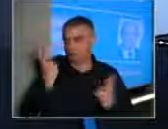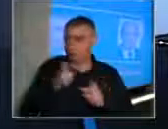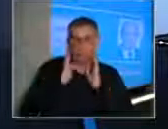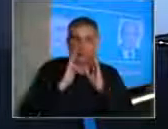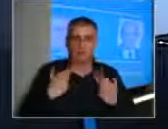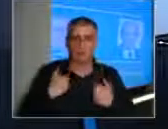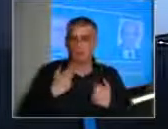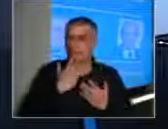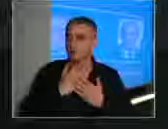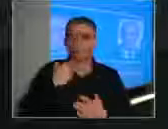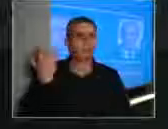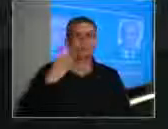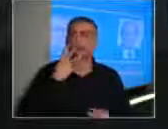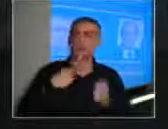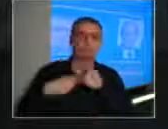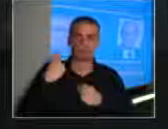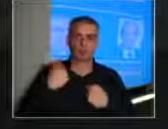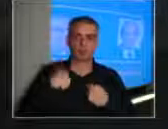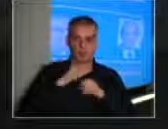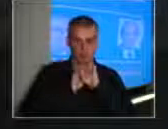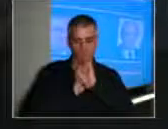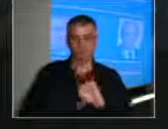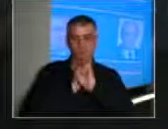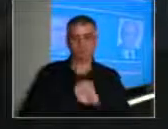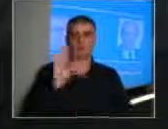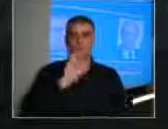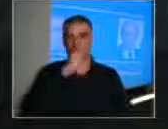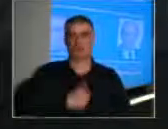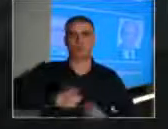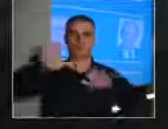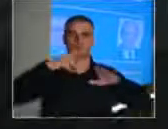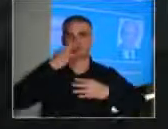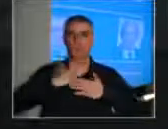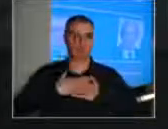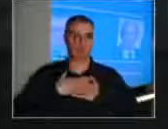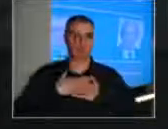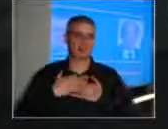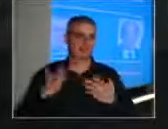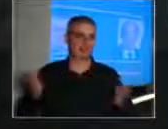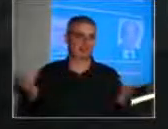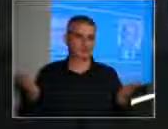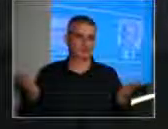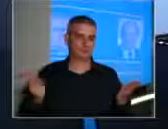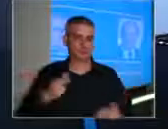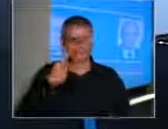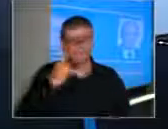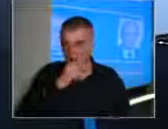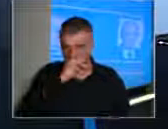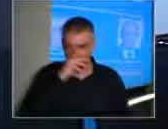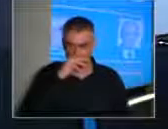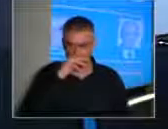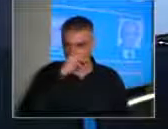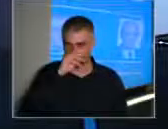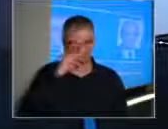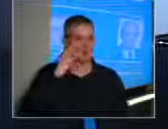הרי אנחנו מצהירים כבר כל השנים שאנחנו נלך עם בנימין נתניהו, הוא ראש הממשלה מבחינתנו. זה נראה כאילו נהנה להתעלל... לא,